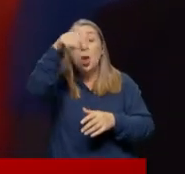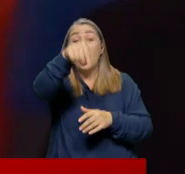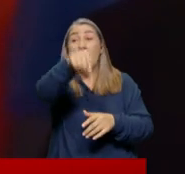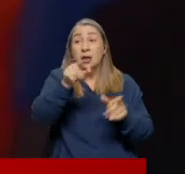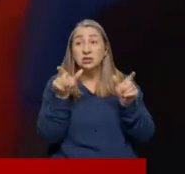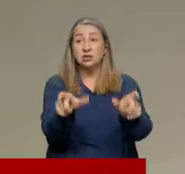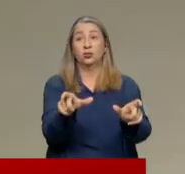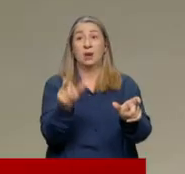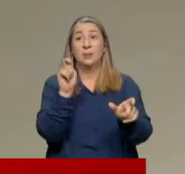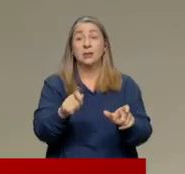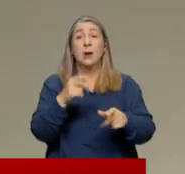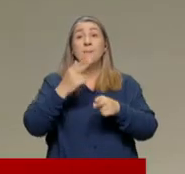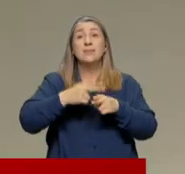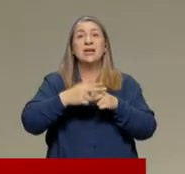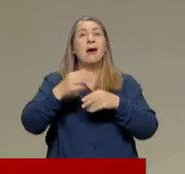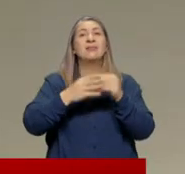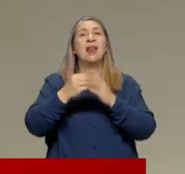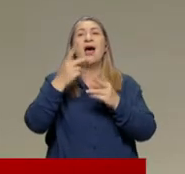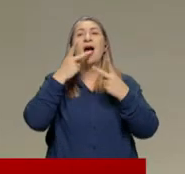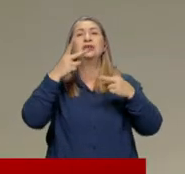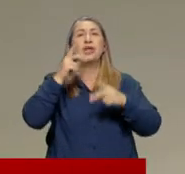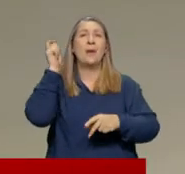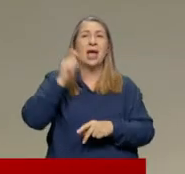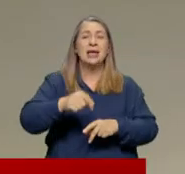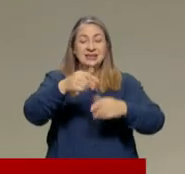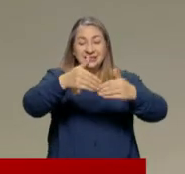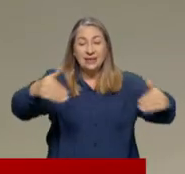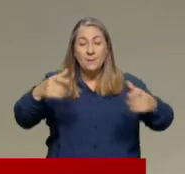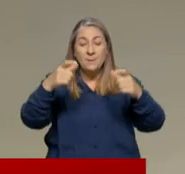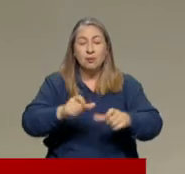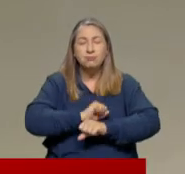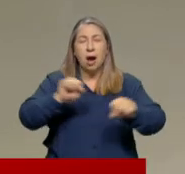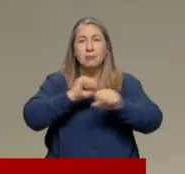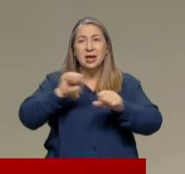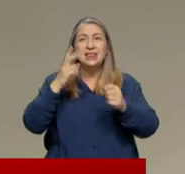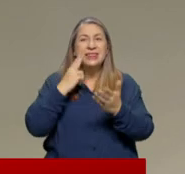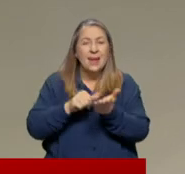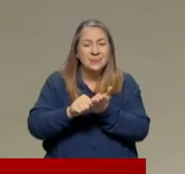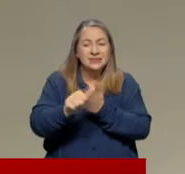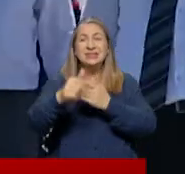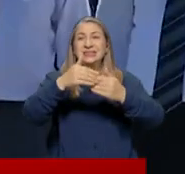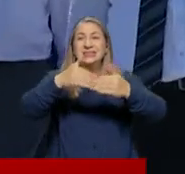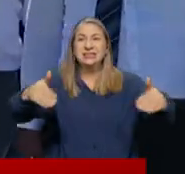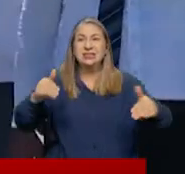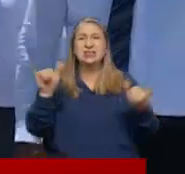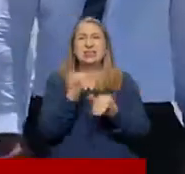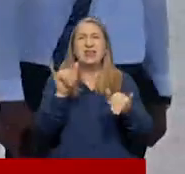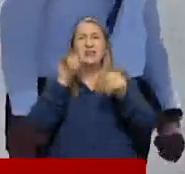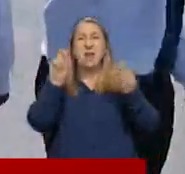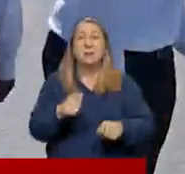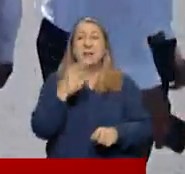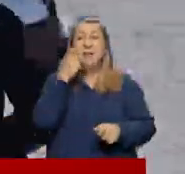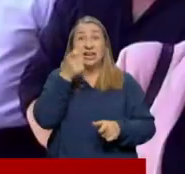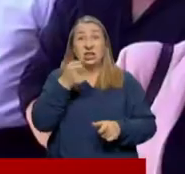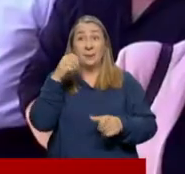Suriye tarafından sabunu pazar günü Adana'dan yaptığı çıkışta sınırındaki mayınların temizlenmesinin sınır güvenliğini zayıflattığını